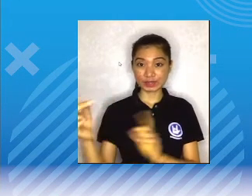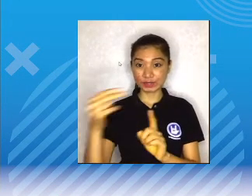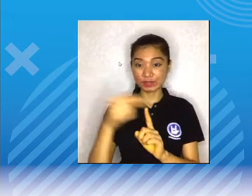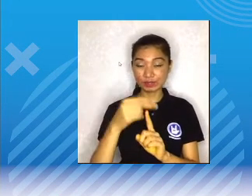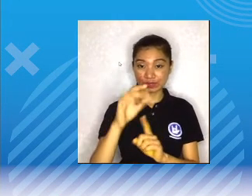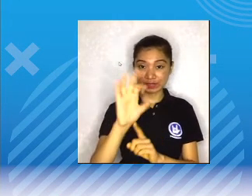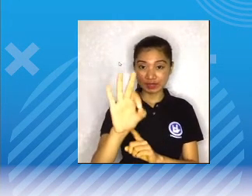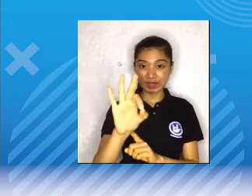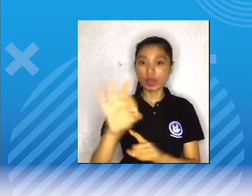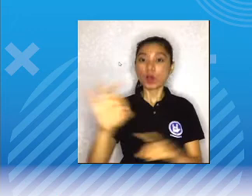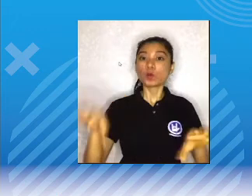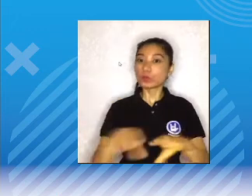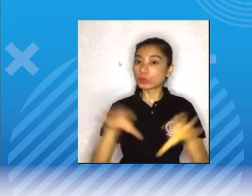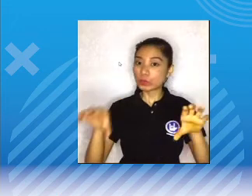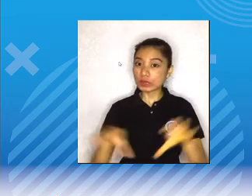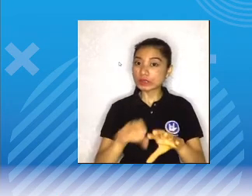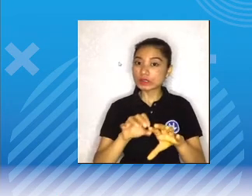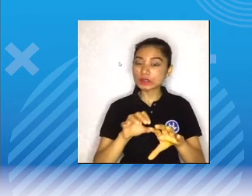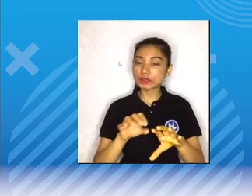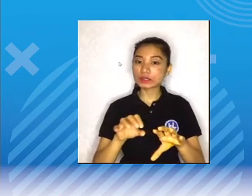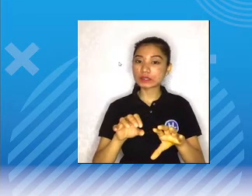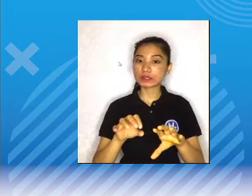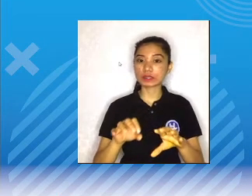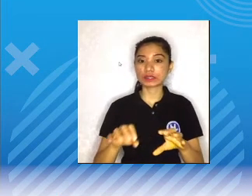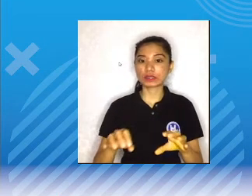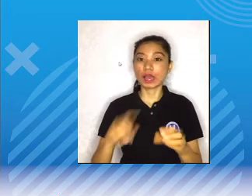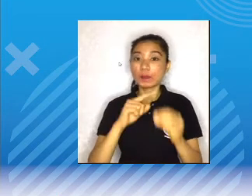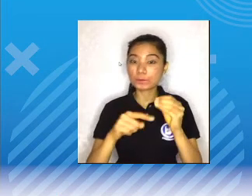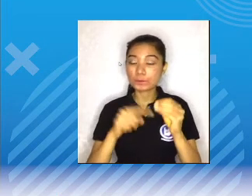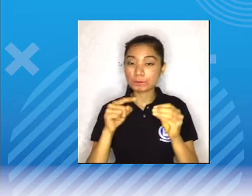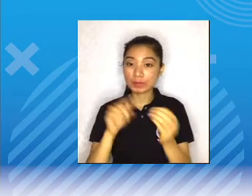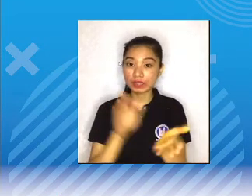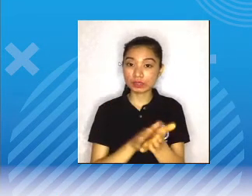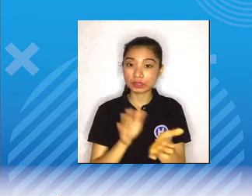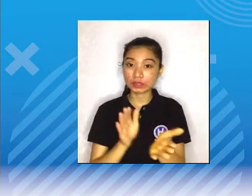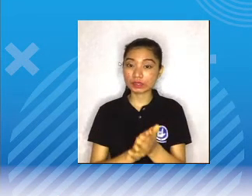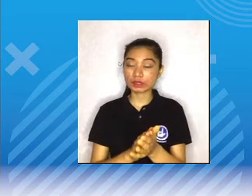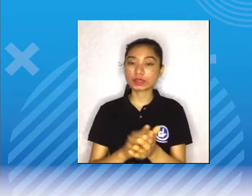school. Pagdating ng 11 to 12,